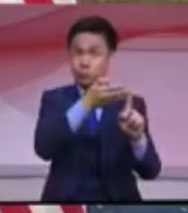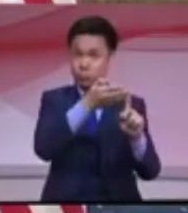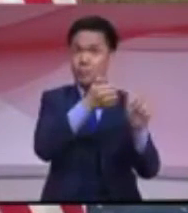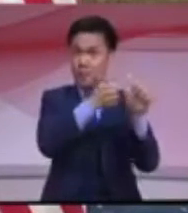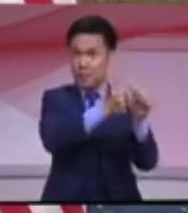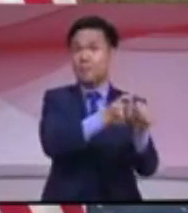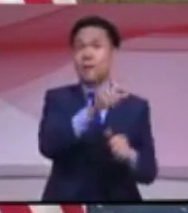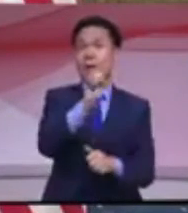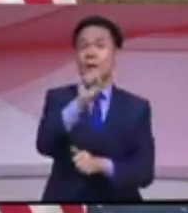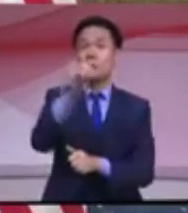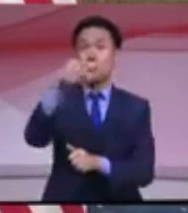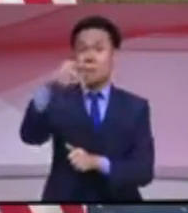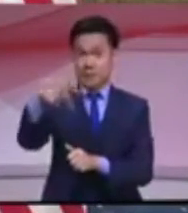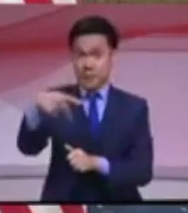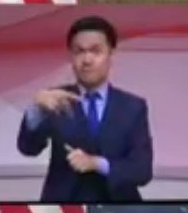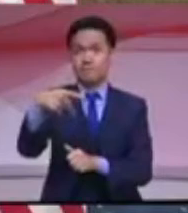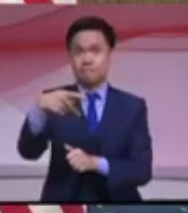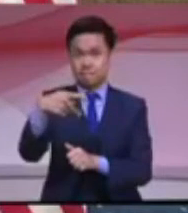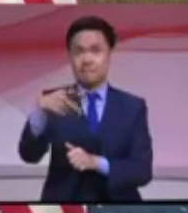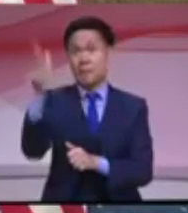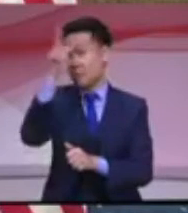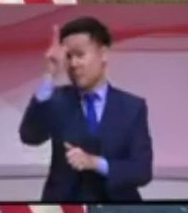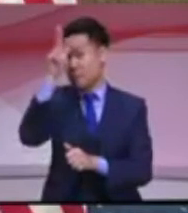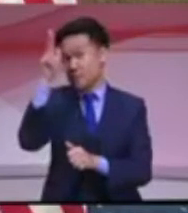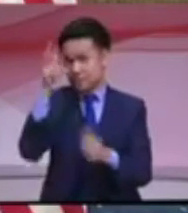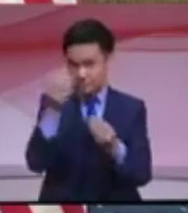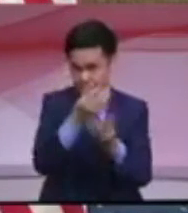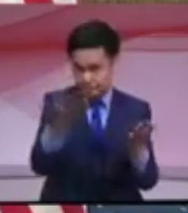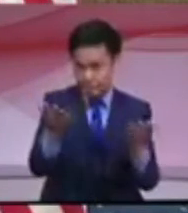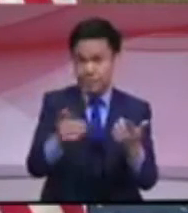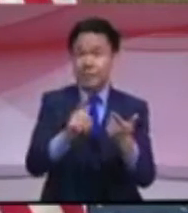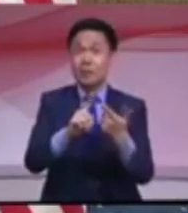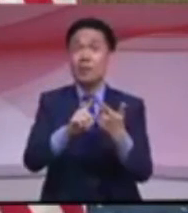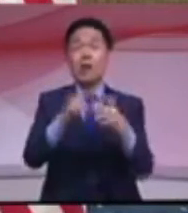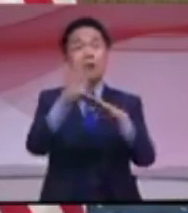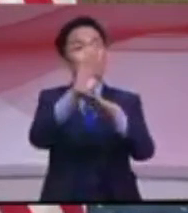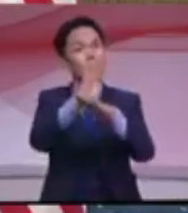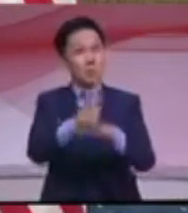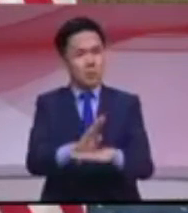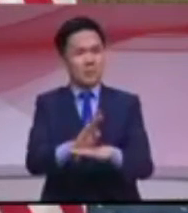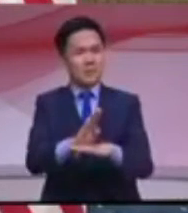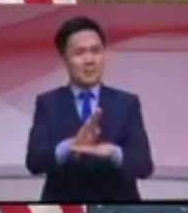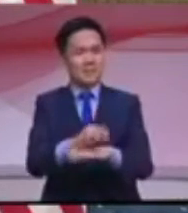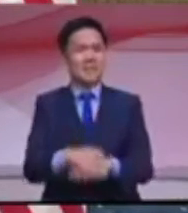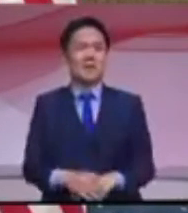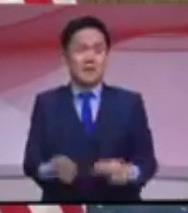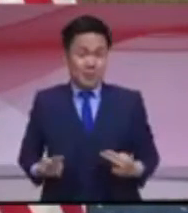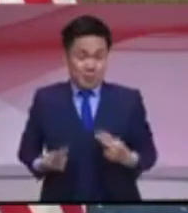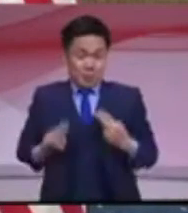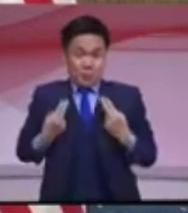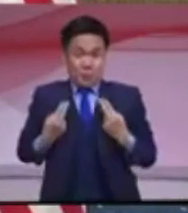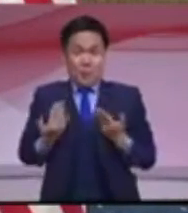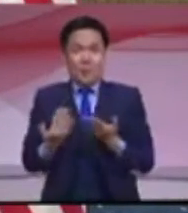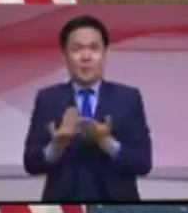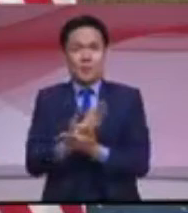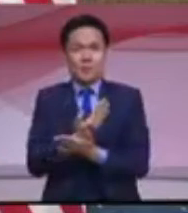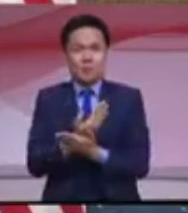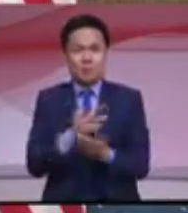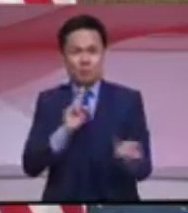yang ditetapkan oleh kerajaan dan membudayakan norma-norma baru kehidupan